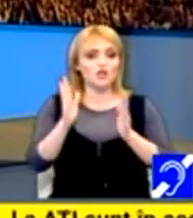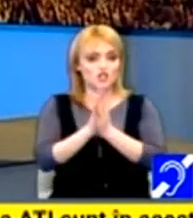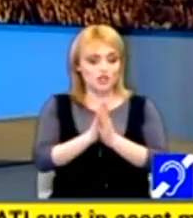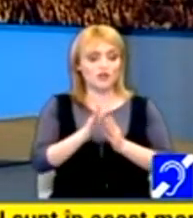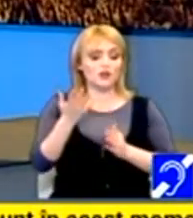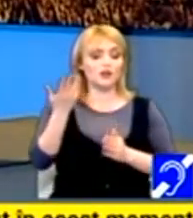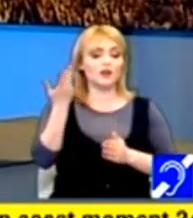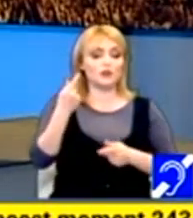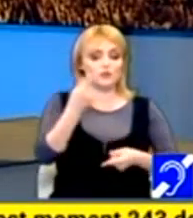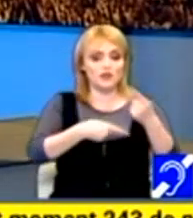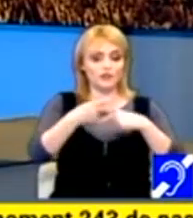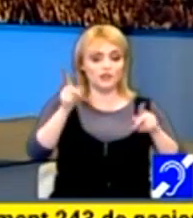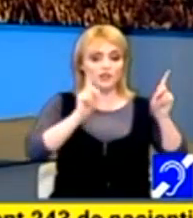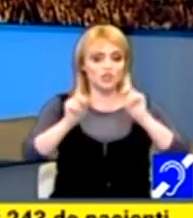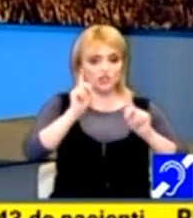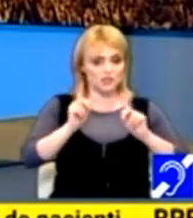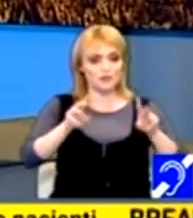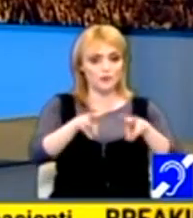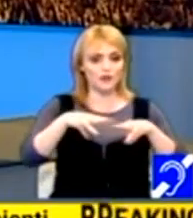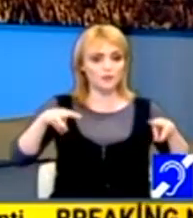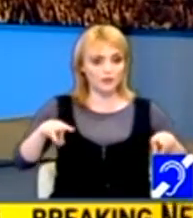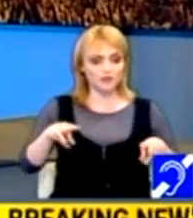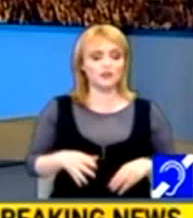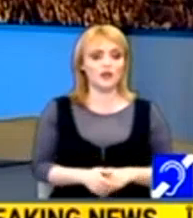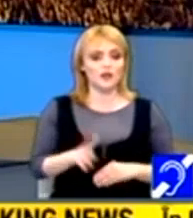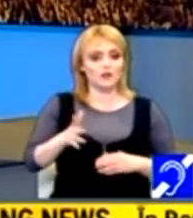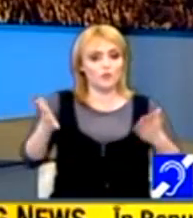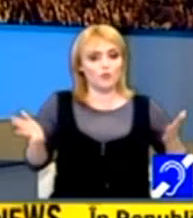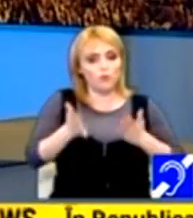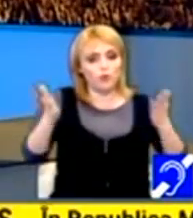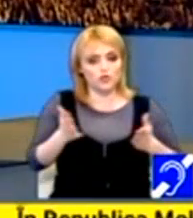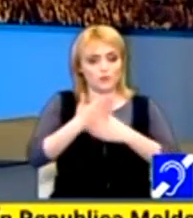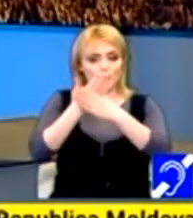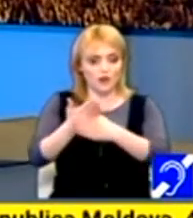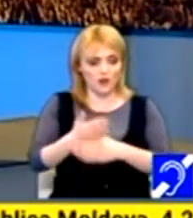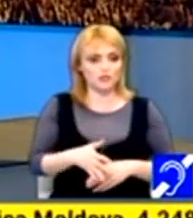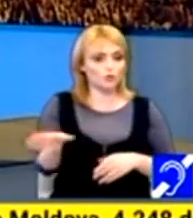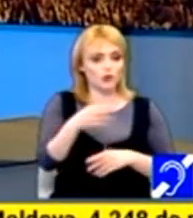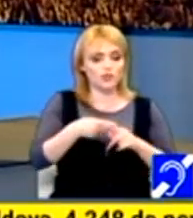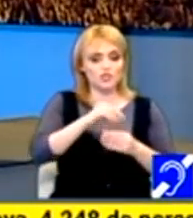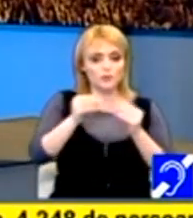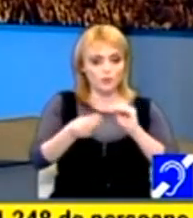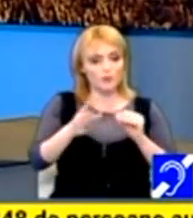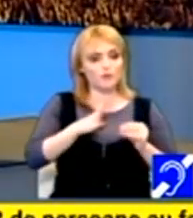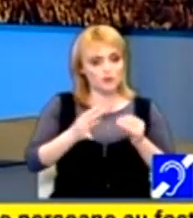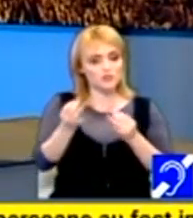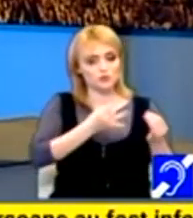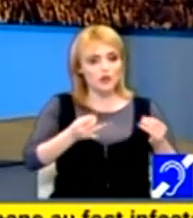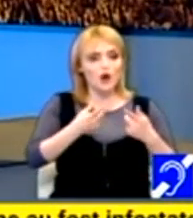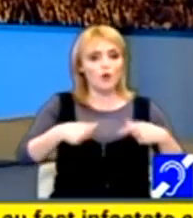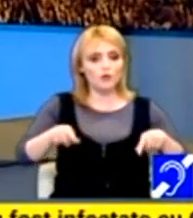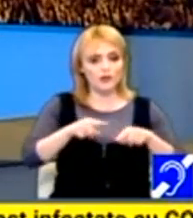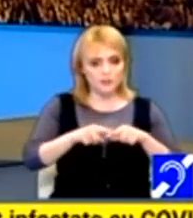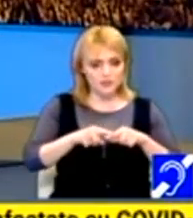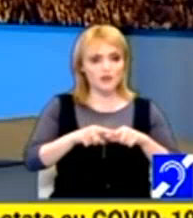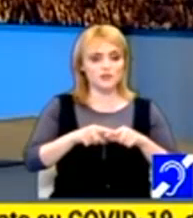pentru prezentarea unui plan anticriză și declanșarea stării de urgență în agricultură. Toate aceste probleme au fost discutate cu Organizația pentru